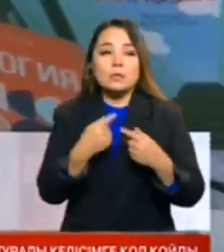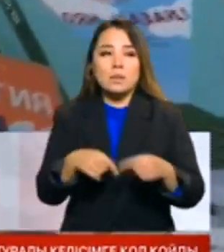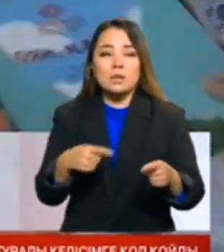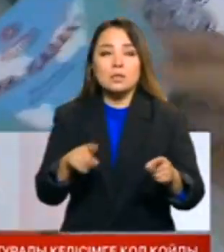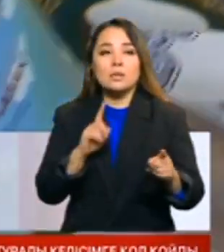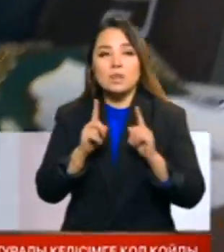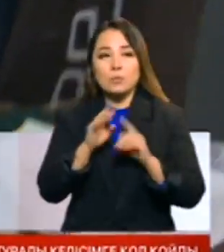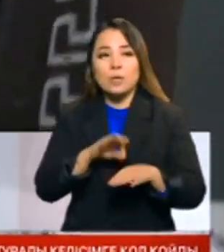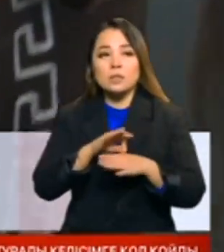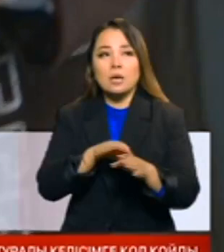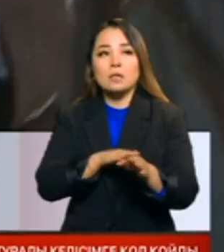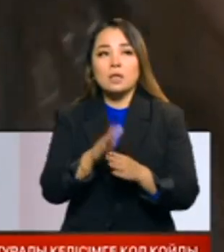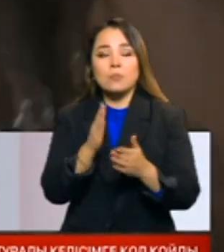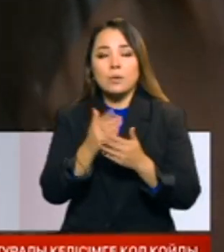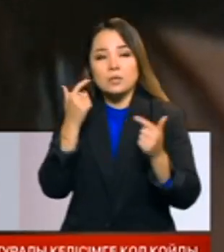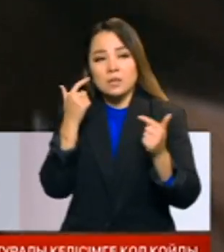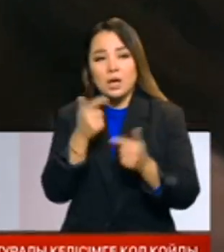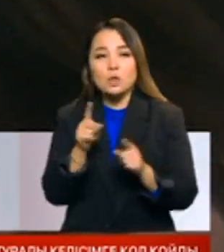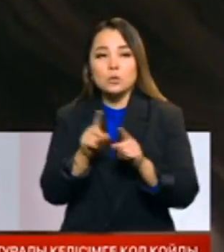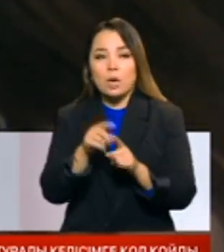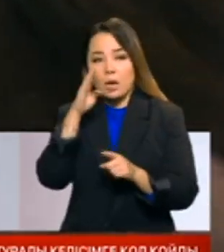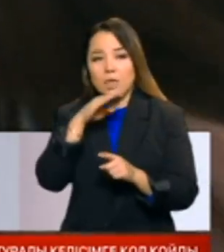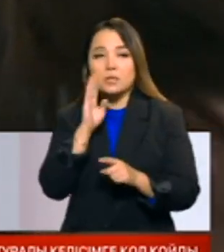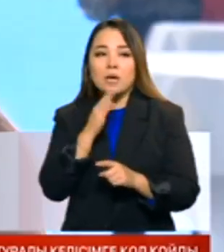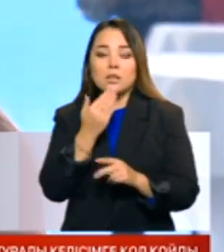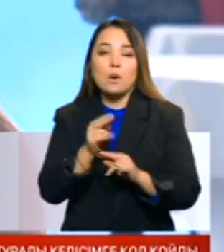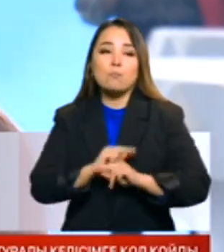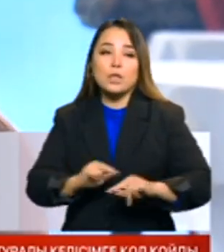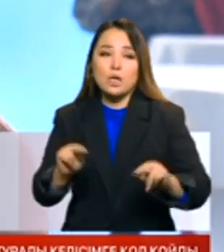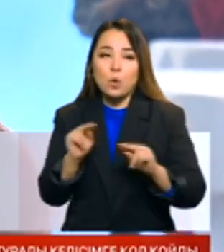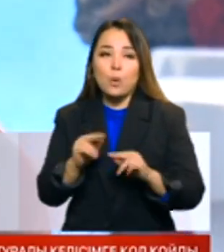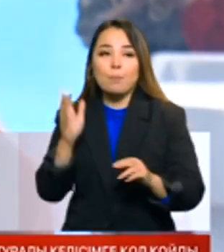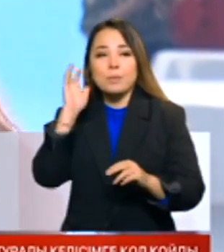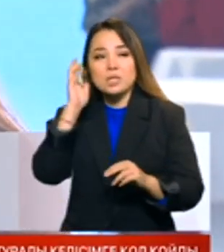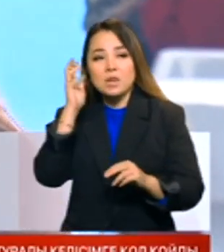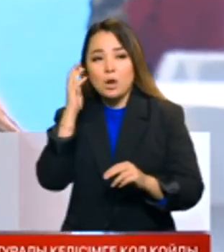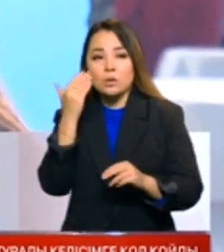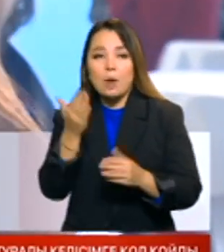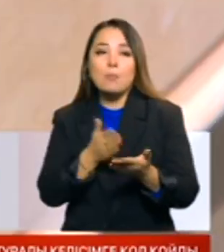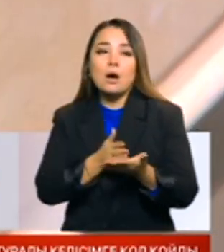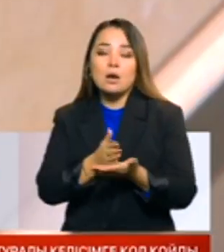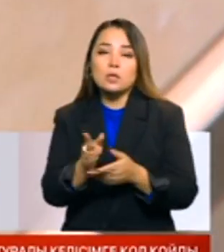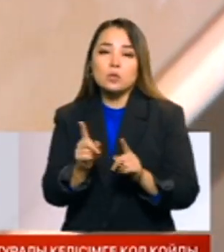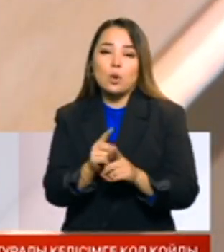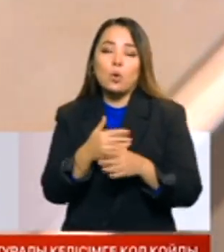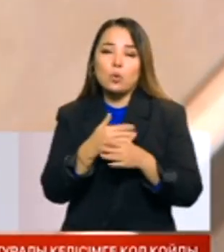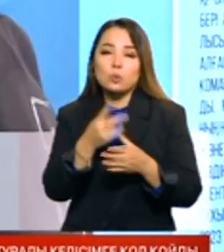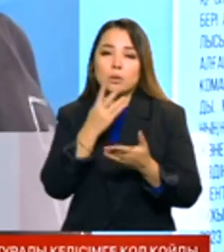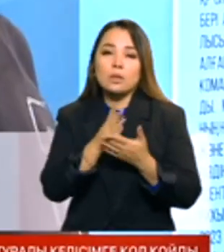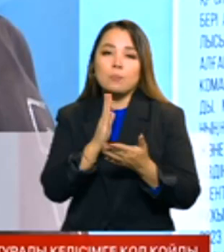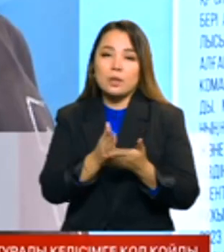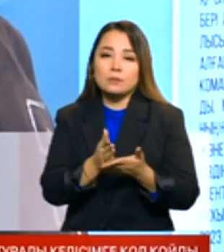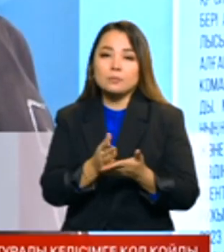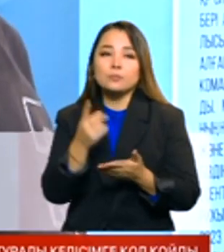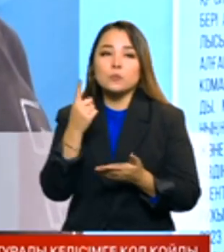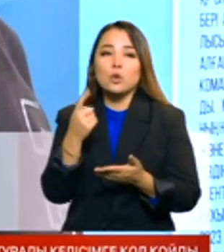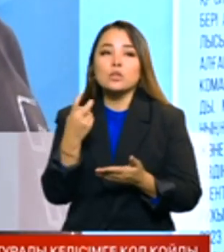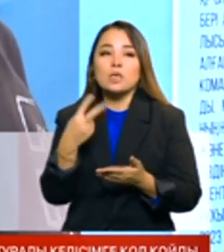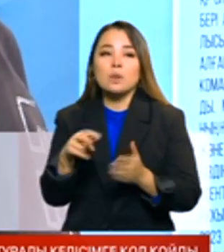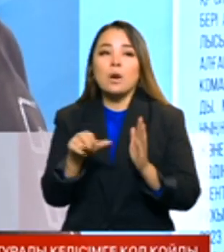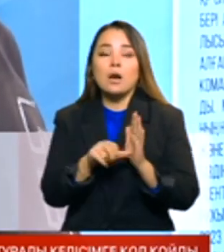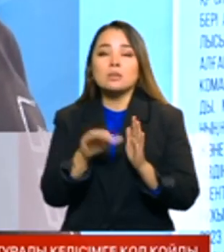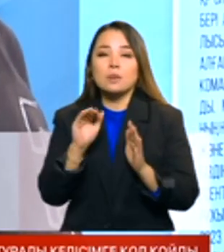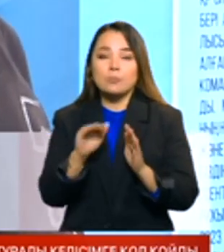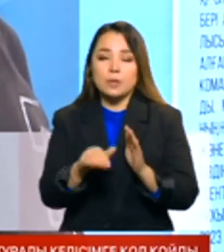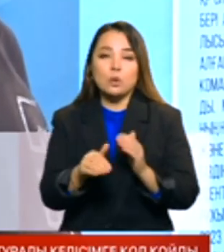тренинг ұйымдастырып, білім беру мекемелерінде ата-аналарға педагогикалық, психологиялық бағытта қолдау көрсетеді. 126